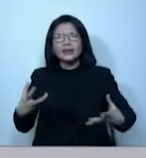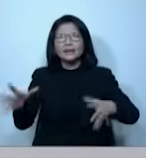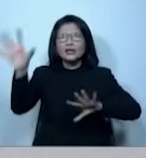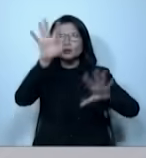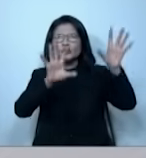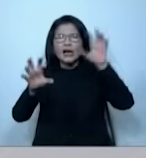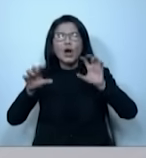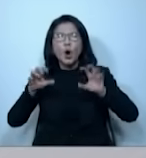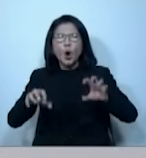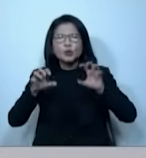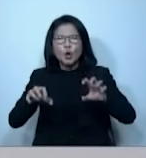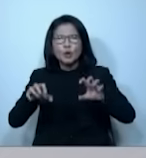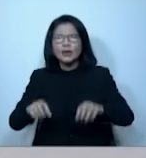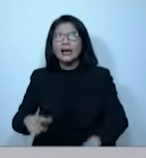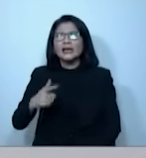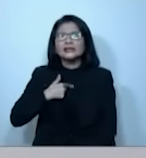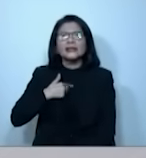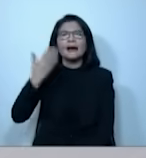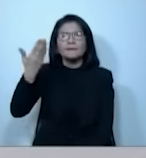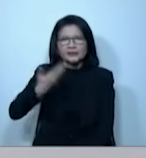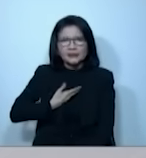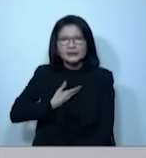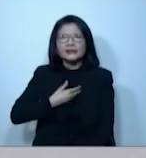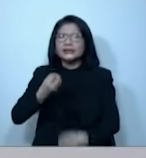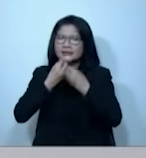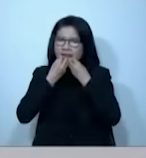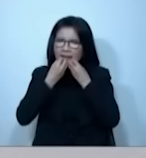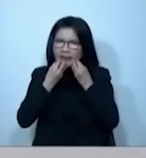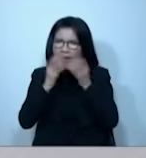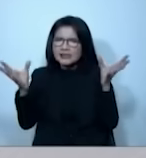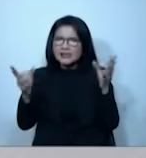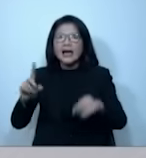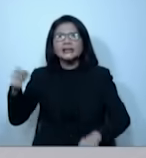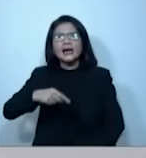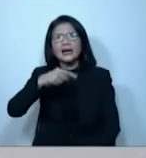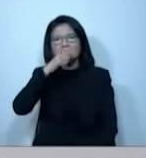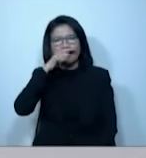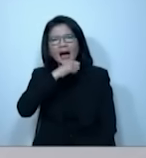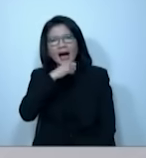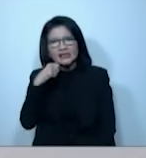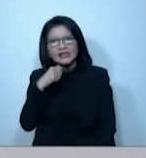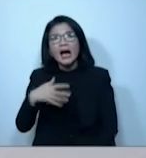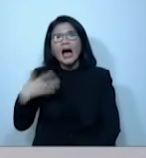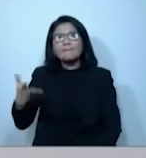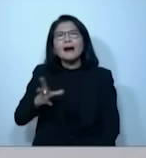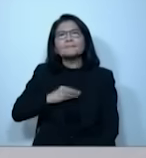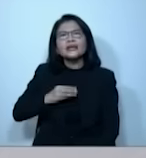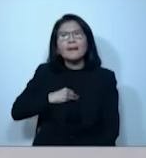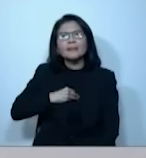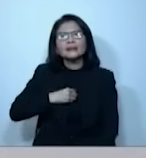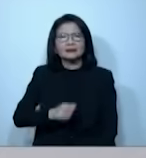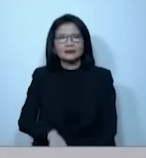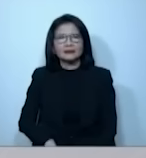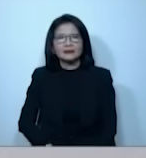terjadi Saya pengin dapat statement Yang clear dari Mas Anis Apa pendapat Mas Anis ketika